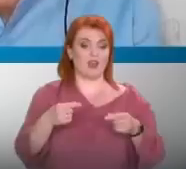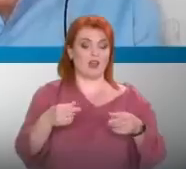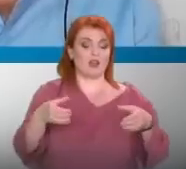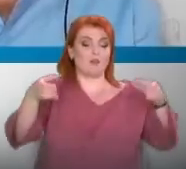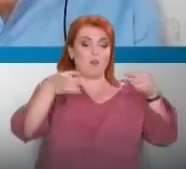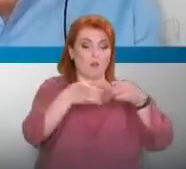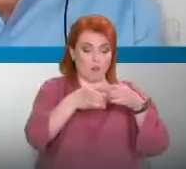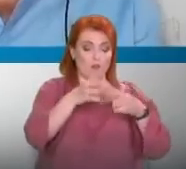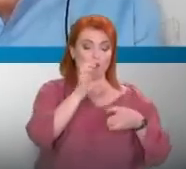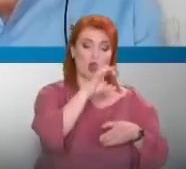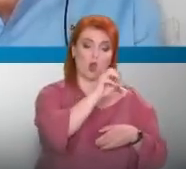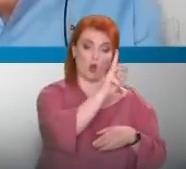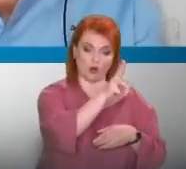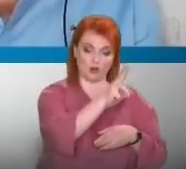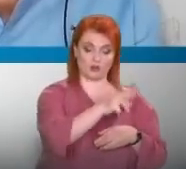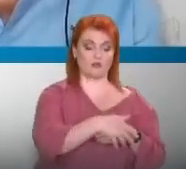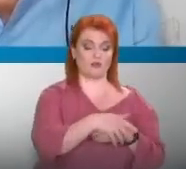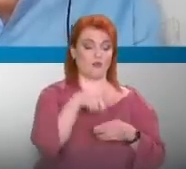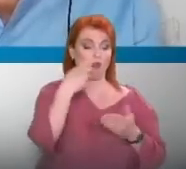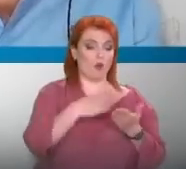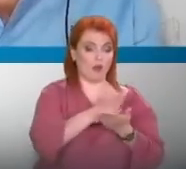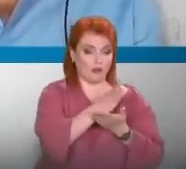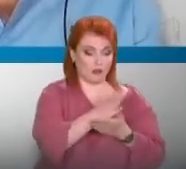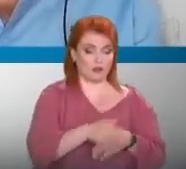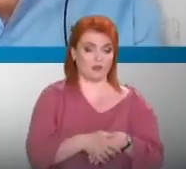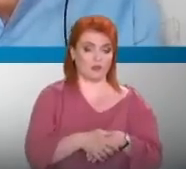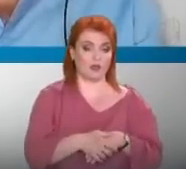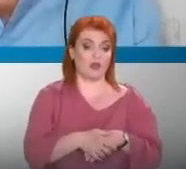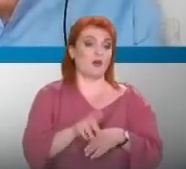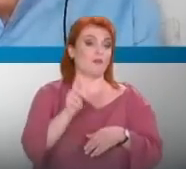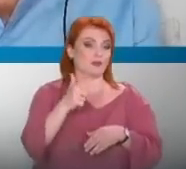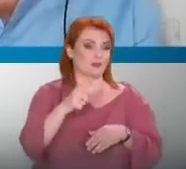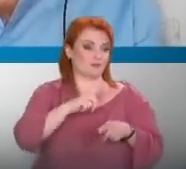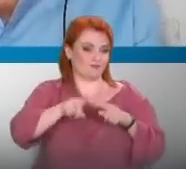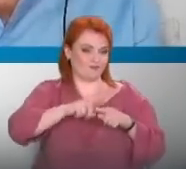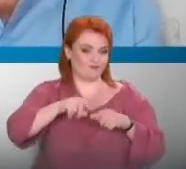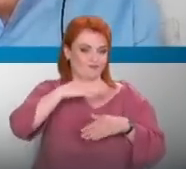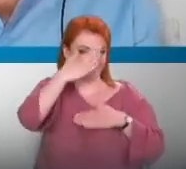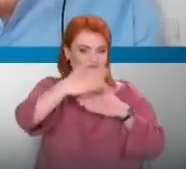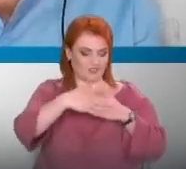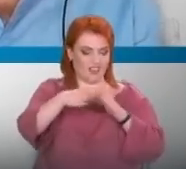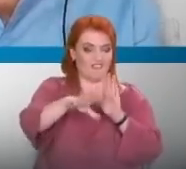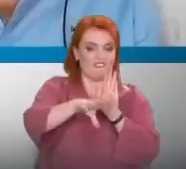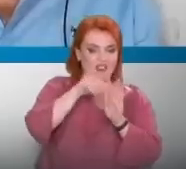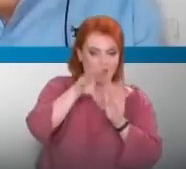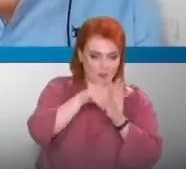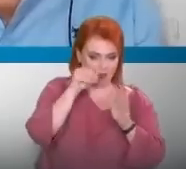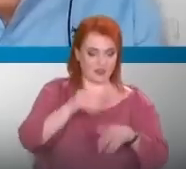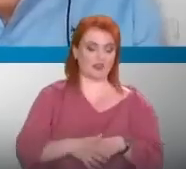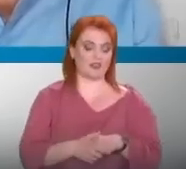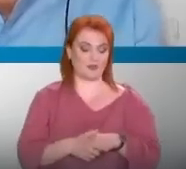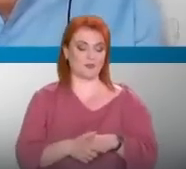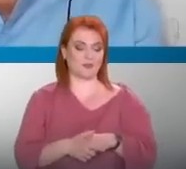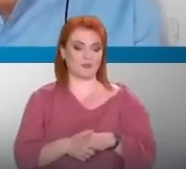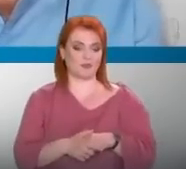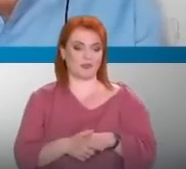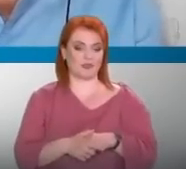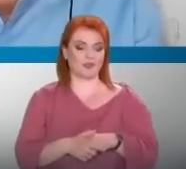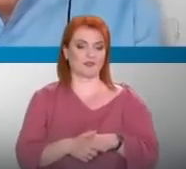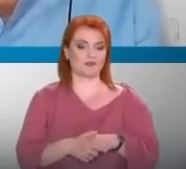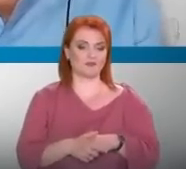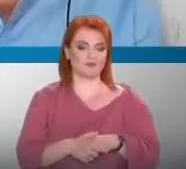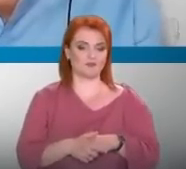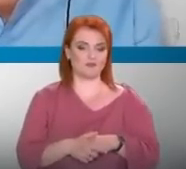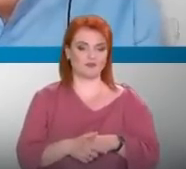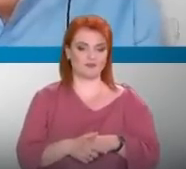neformalizată, care mai apoi în ajunul campaniei electorale să fie constituită ca un bloc politic, care va fi